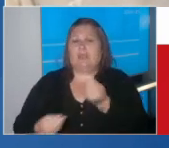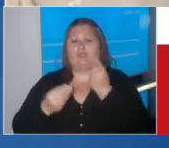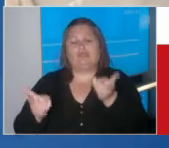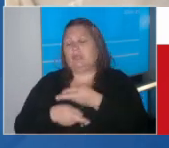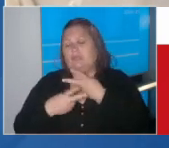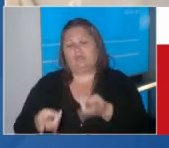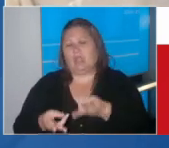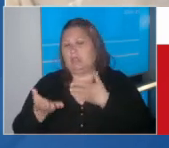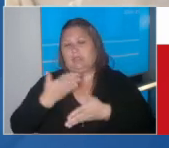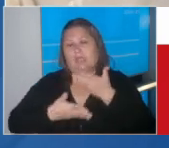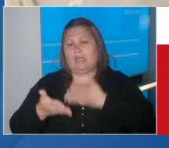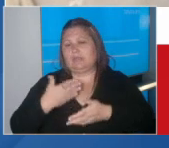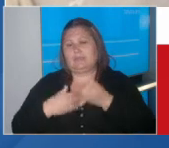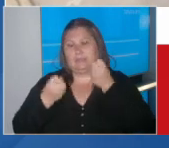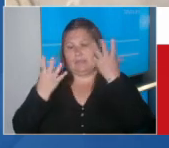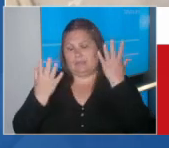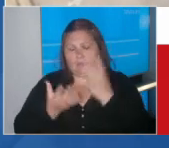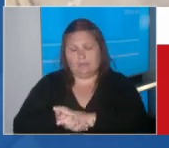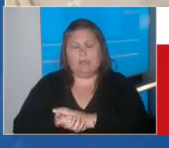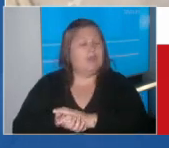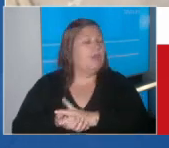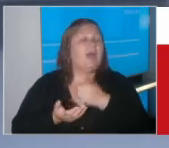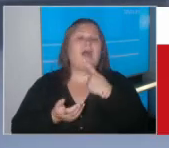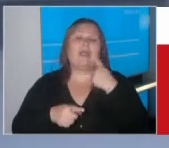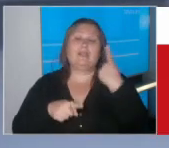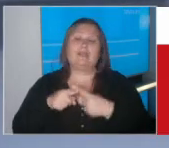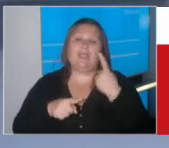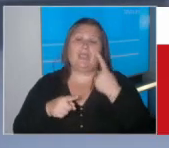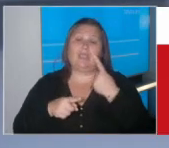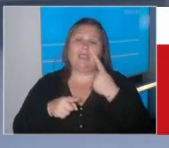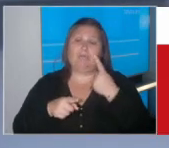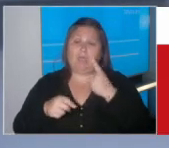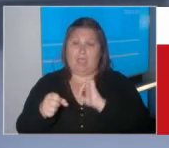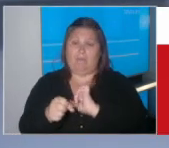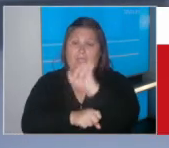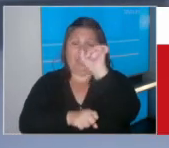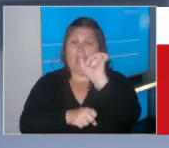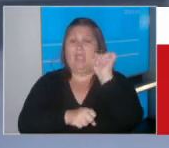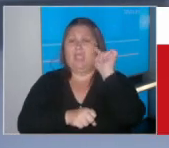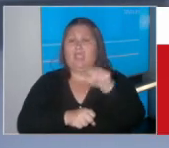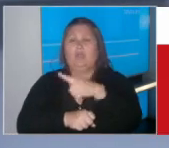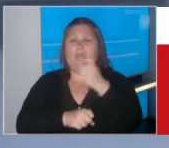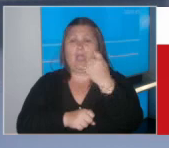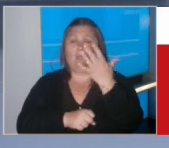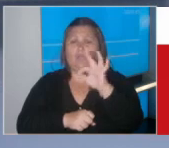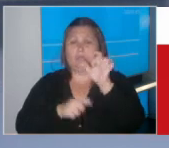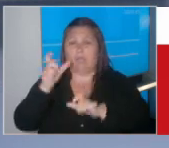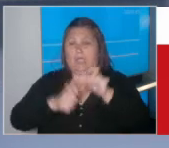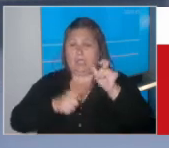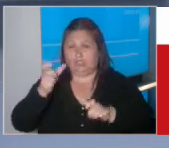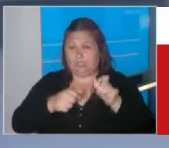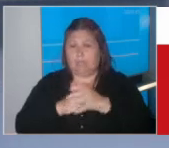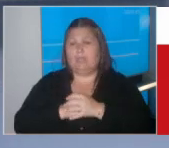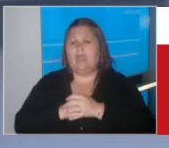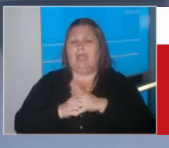אפשר להתייחס. רק נדייק שבמחאה נגד יוקר המחיה הגיעו 150 אנשים, ואנחנו עוברים לנושא